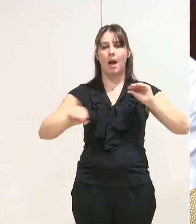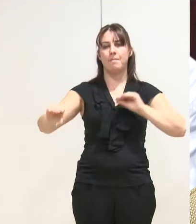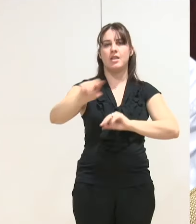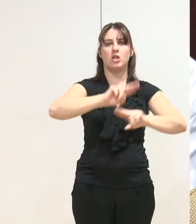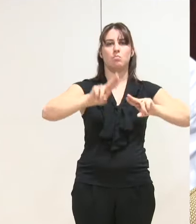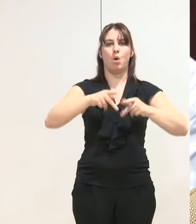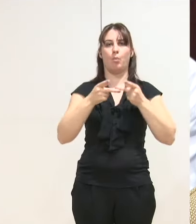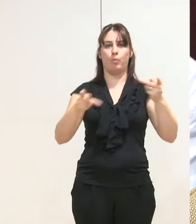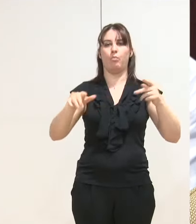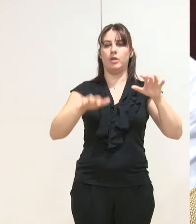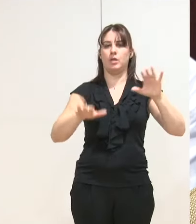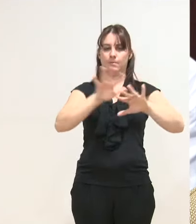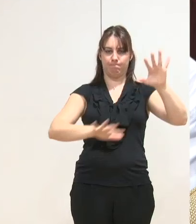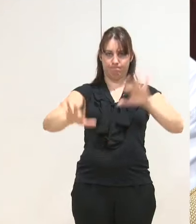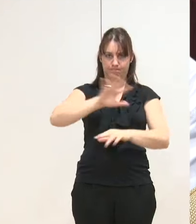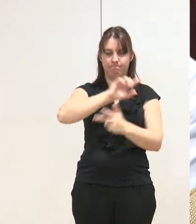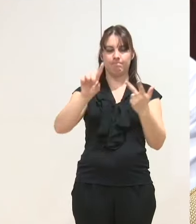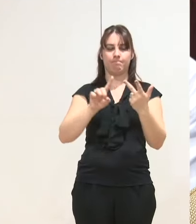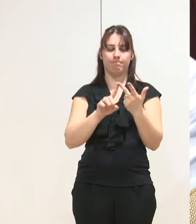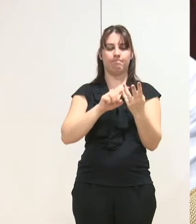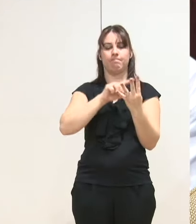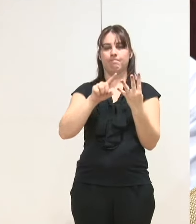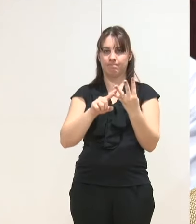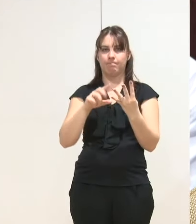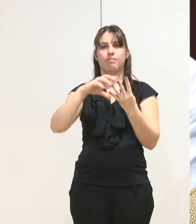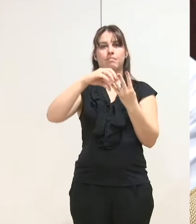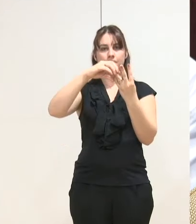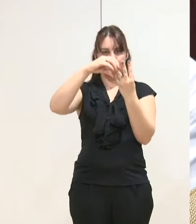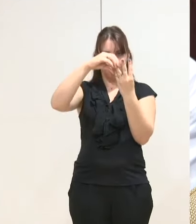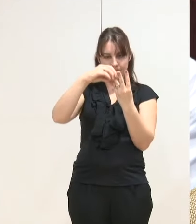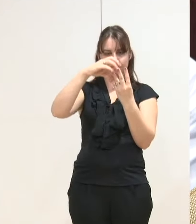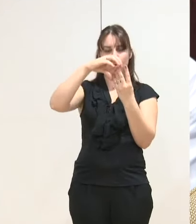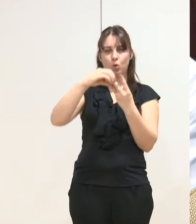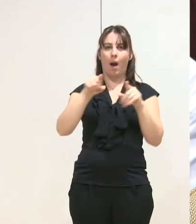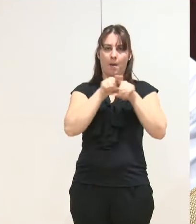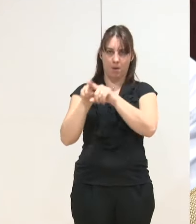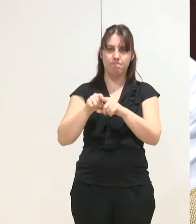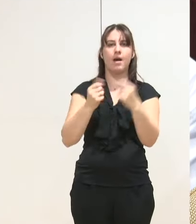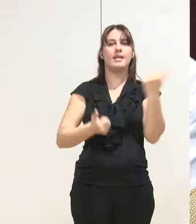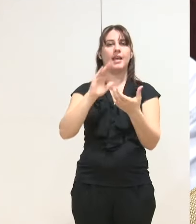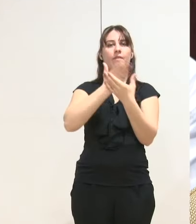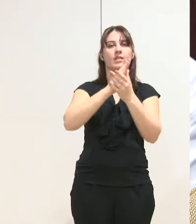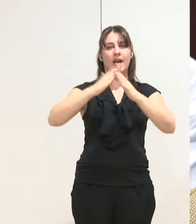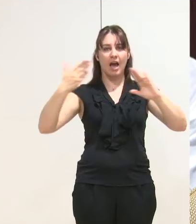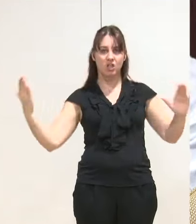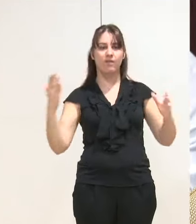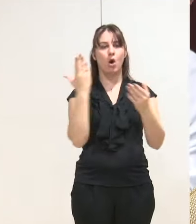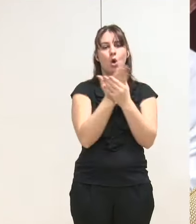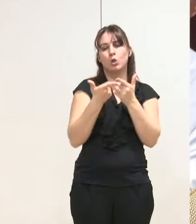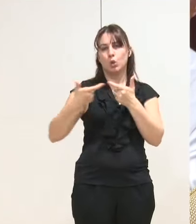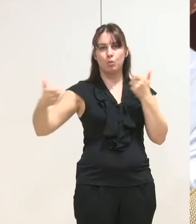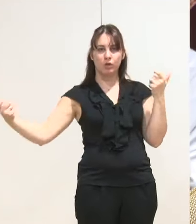et enfin la création de trois services communs le service Archiv le service documentation et le